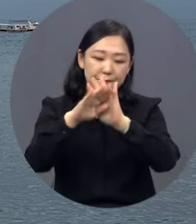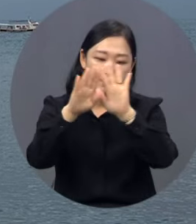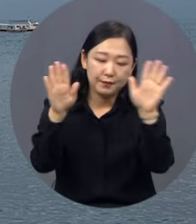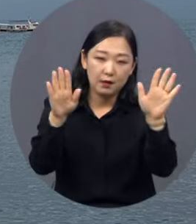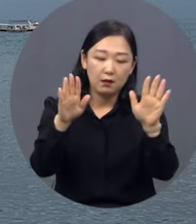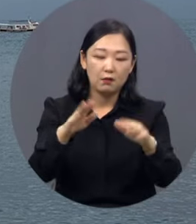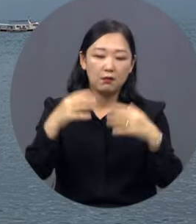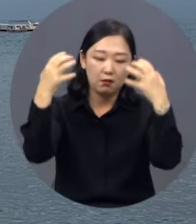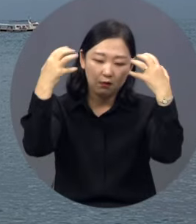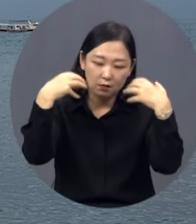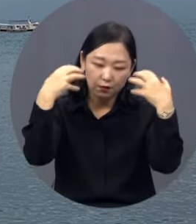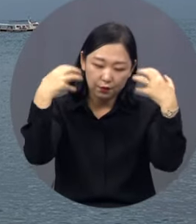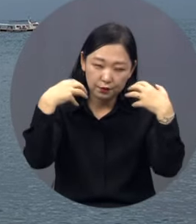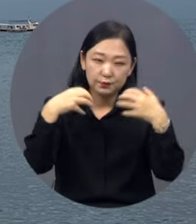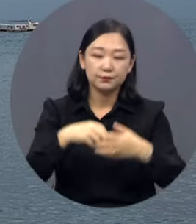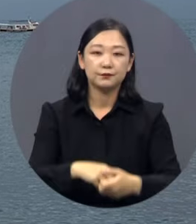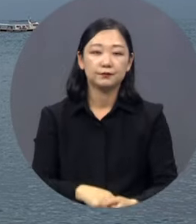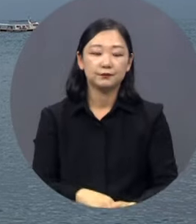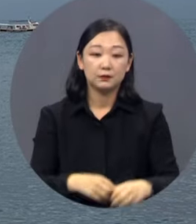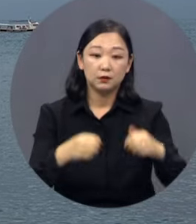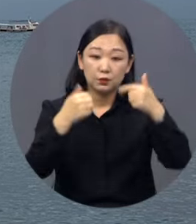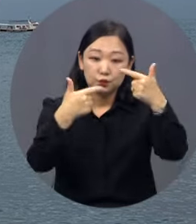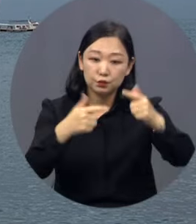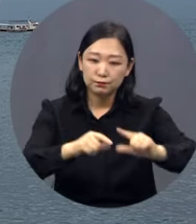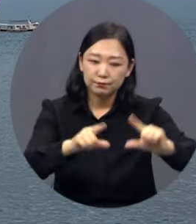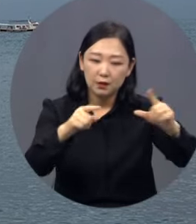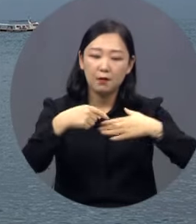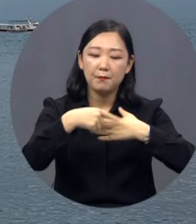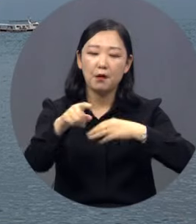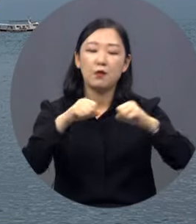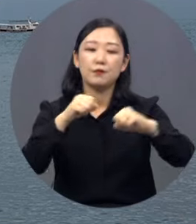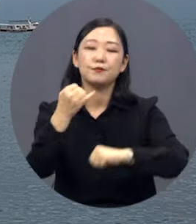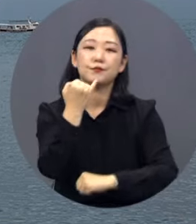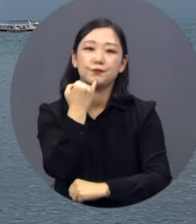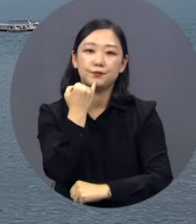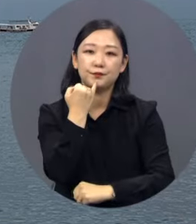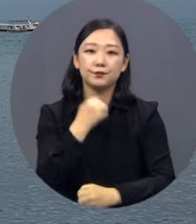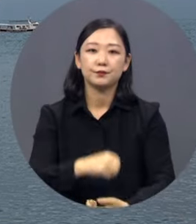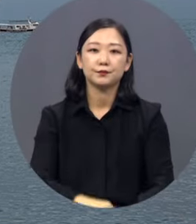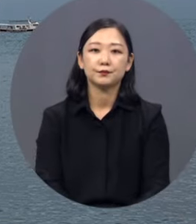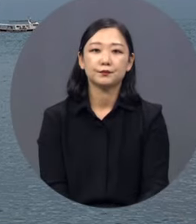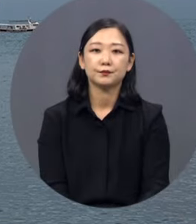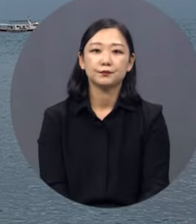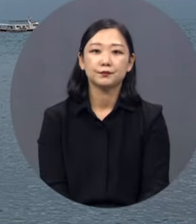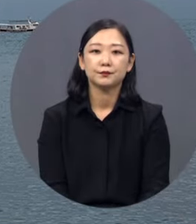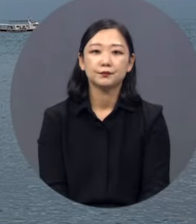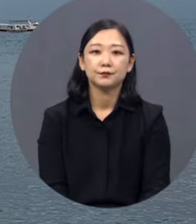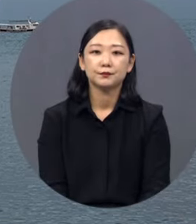낮더위가 이어지겠습니다 현충 일에도 야외 활동하기 좋겠습니다 날씨였습니다